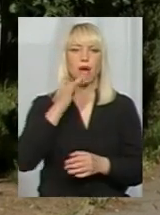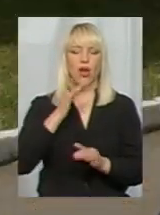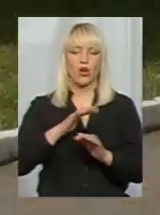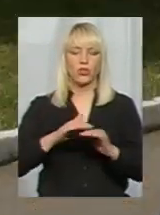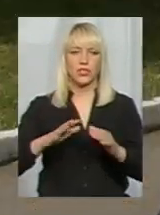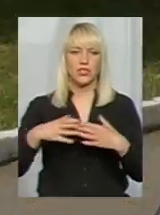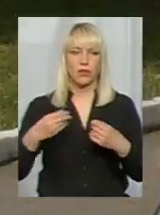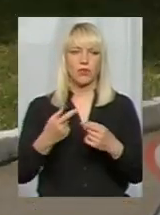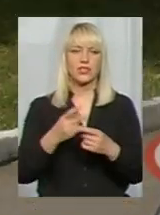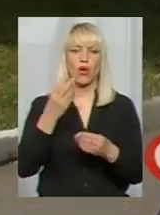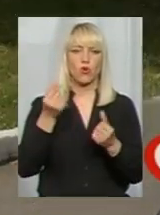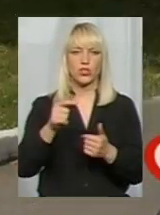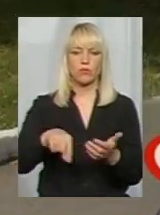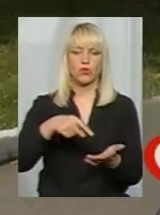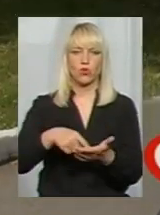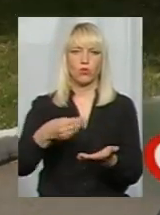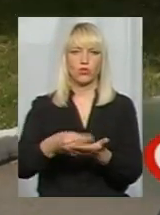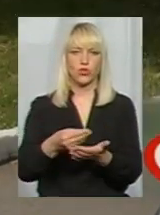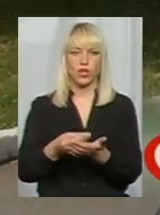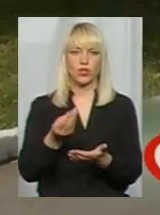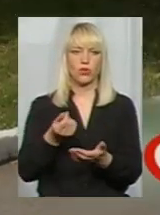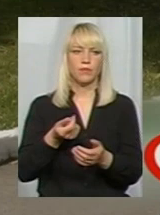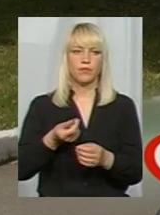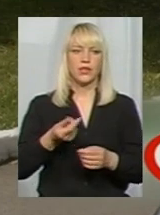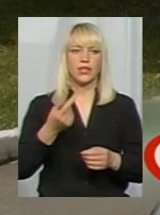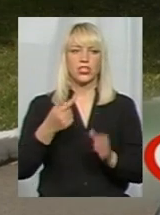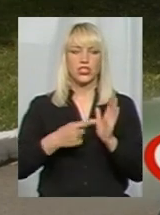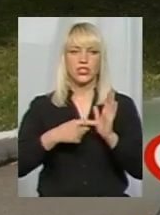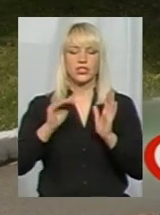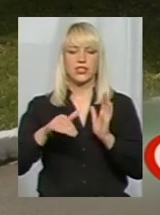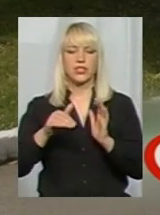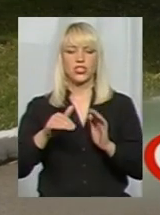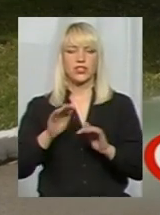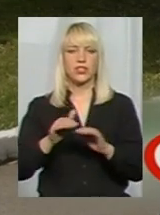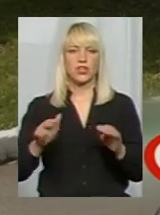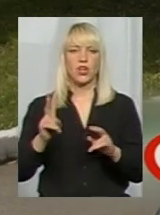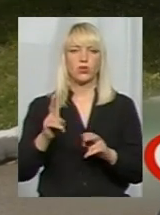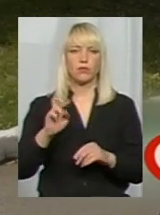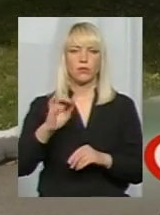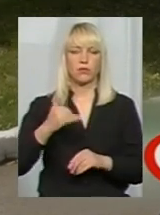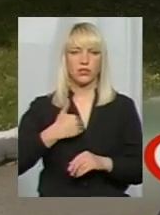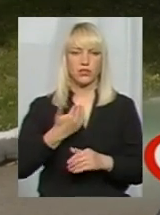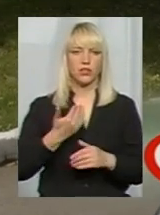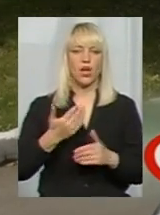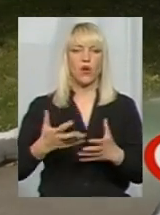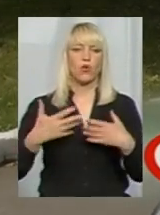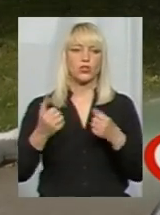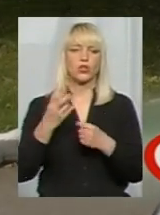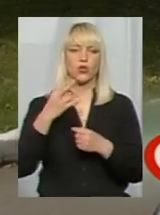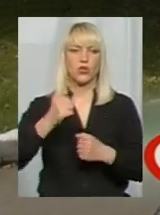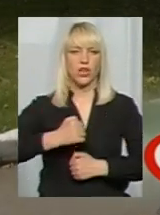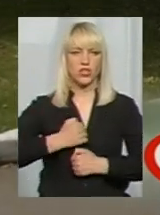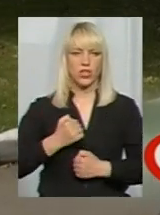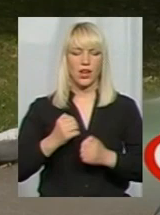коштів міського бюджету. Це більше 6 тисяч дітей, яких би ми хотіли оздоровити. Але, на